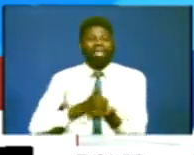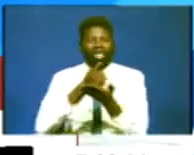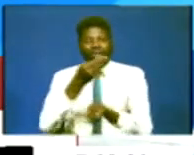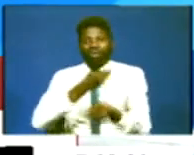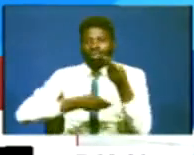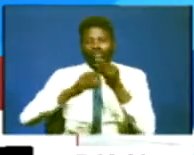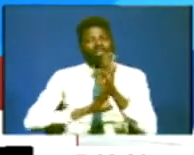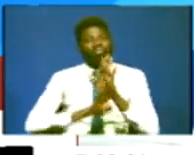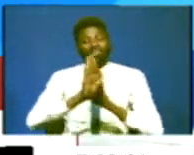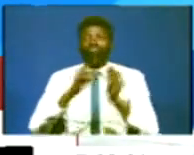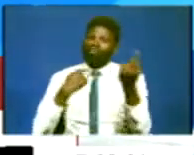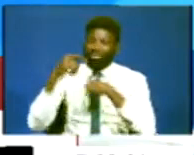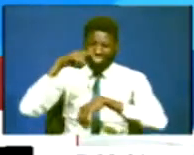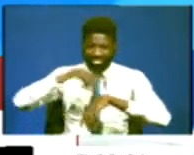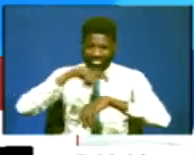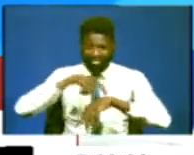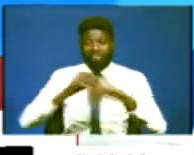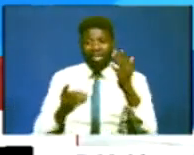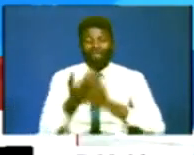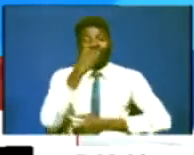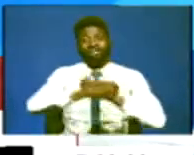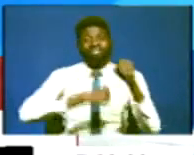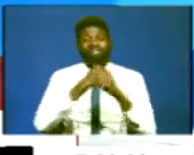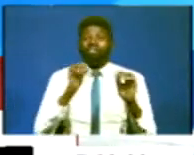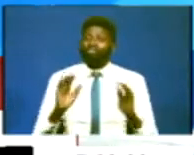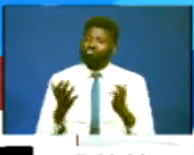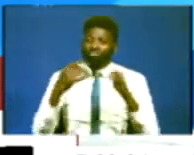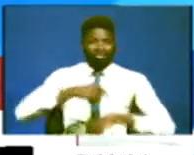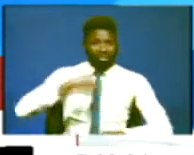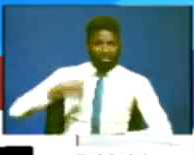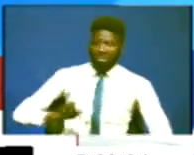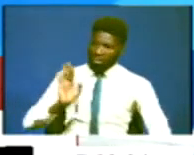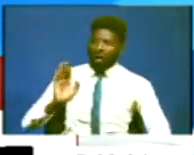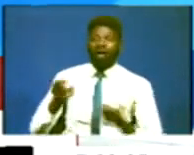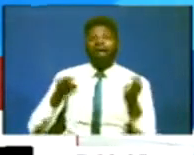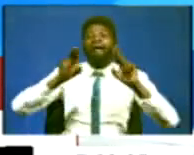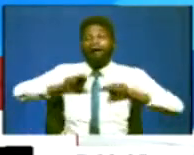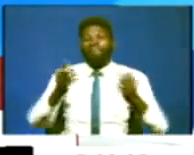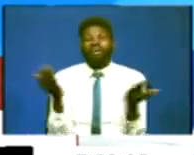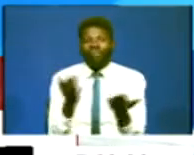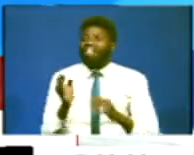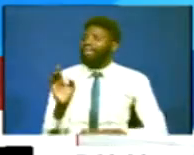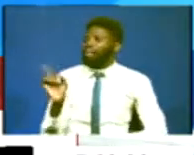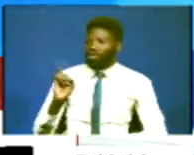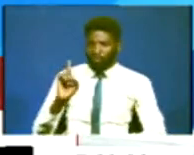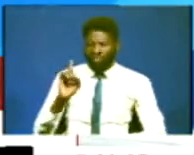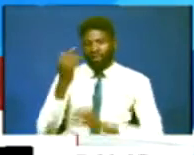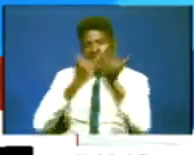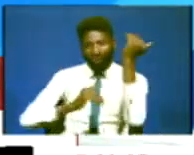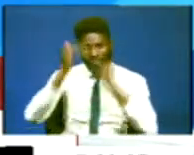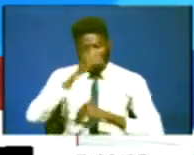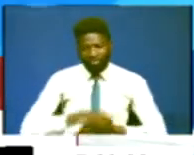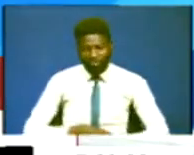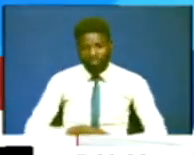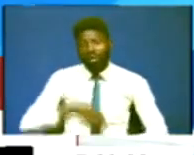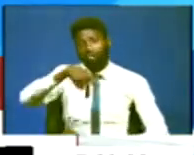mwaka mpya za China zilizoandaliwa katika chuo kimoja cha kibiashara cha Nairobi. Na jinsi Pauline Nasimiyu